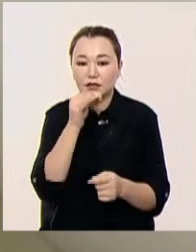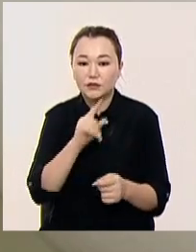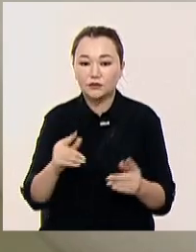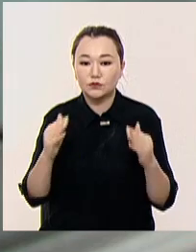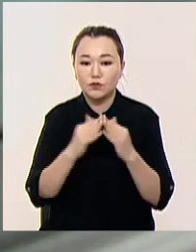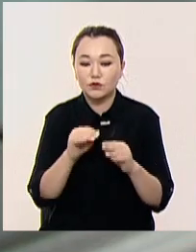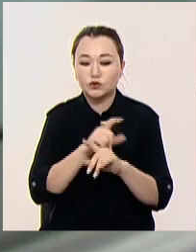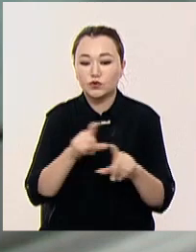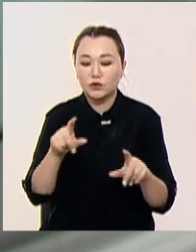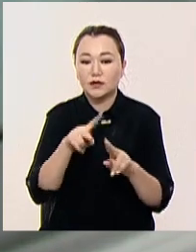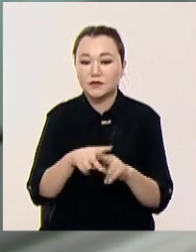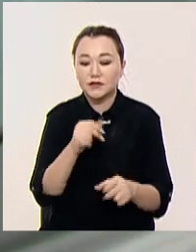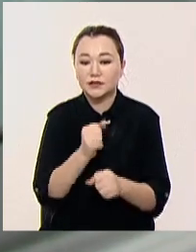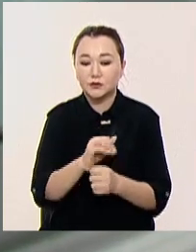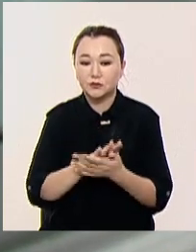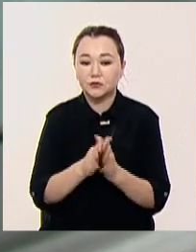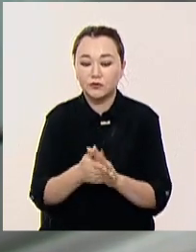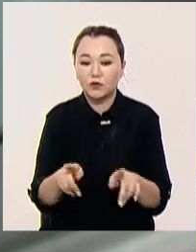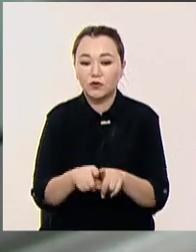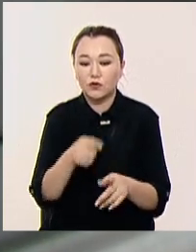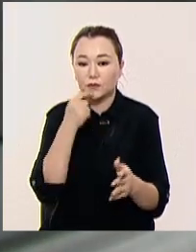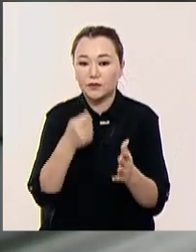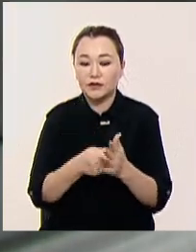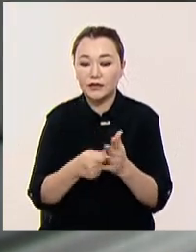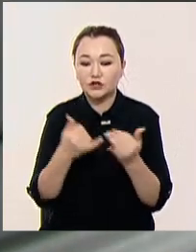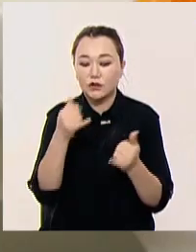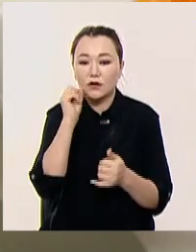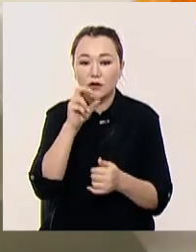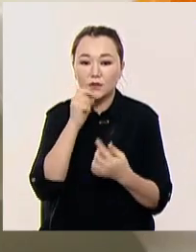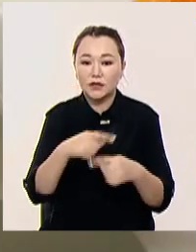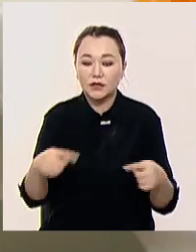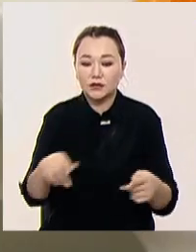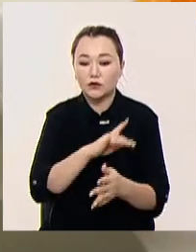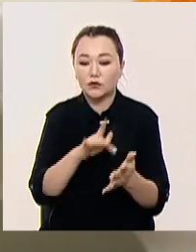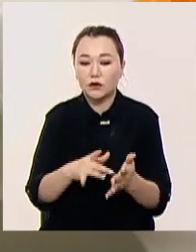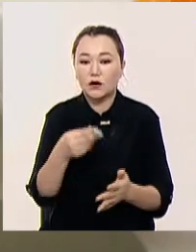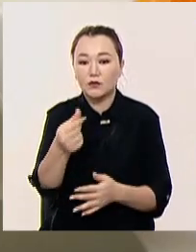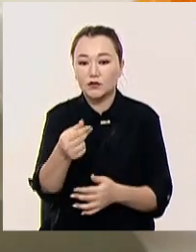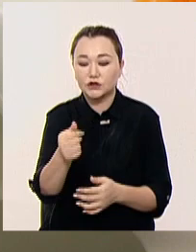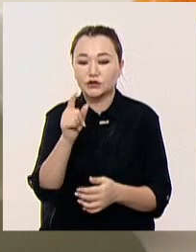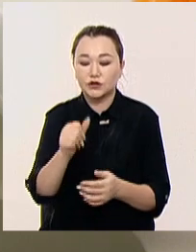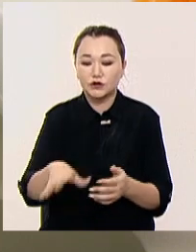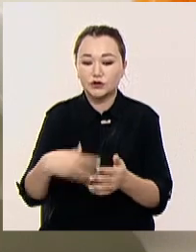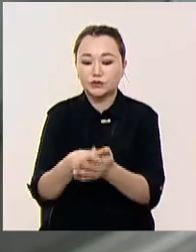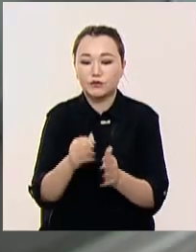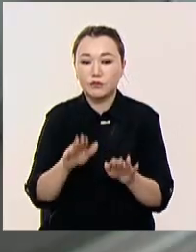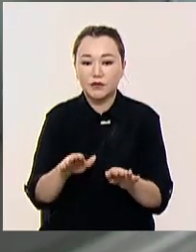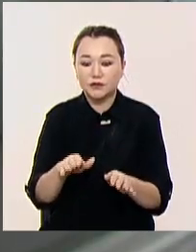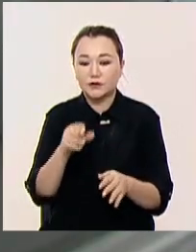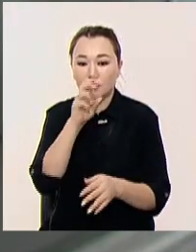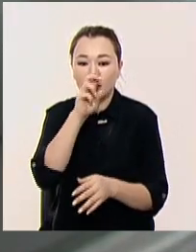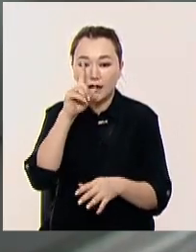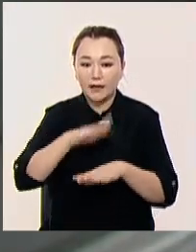дома, и школы обязали создать условия для такого питания. Сейчас обеды в некоторых регионах оплачиваются за счет местного